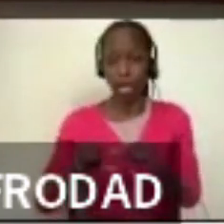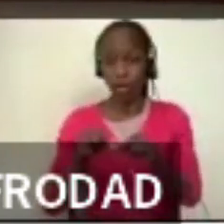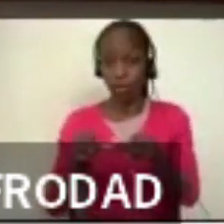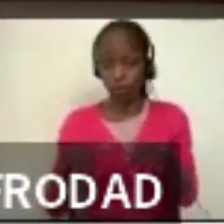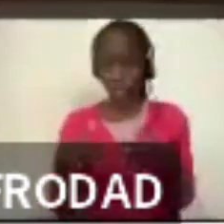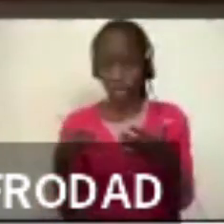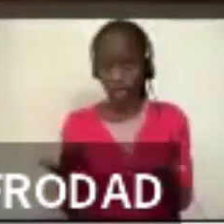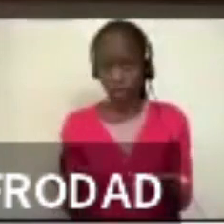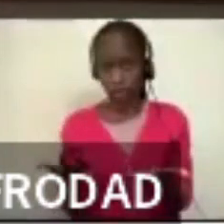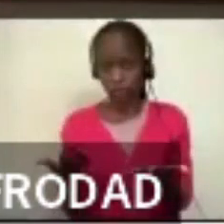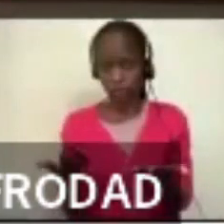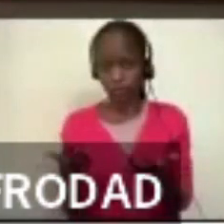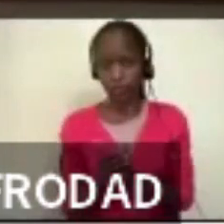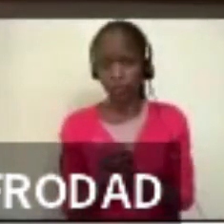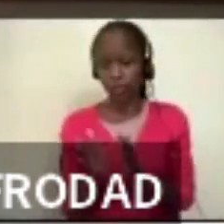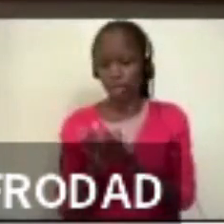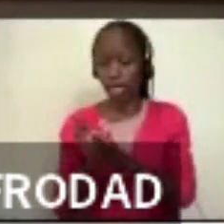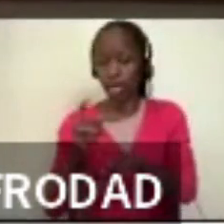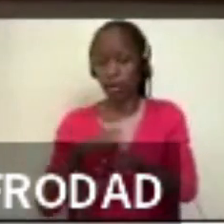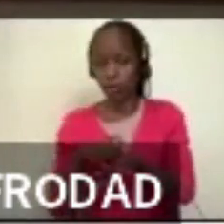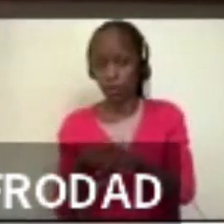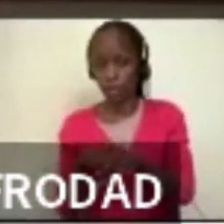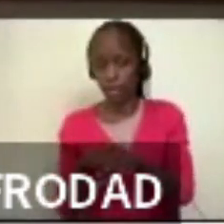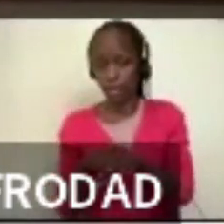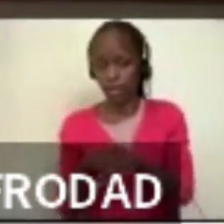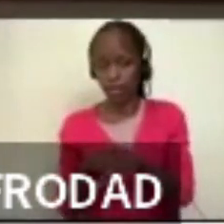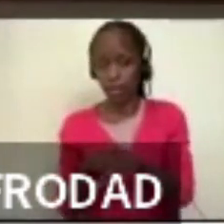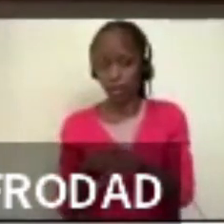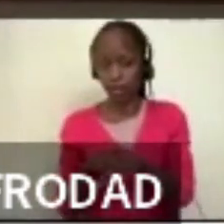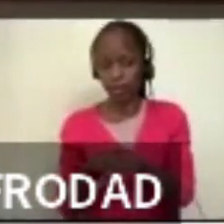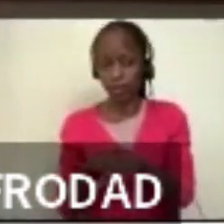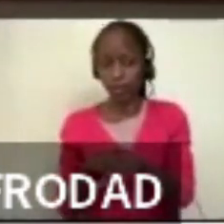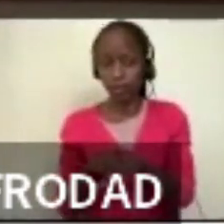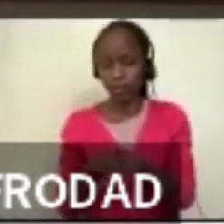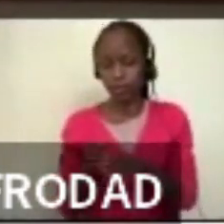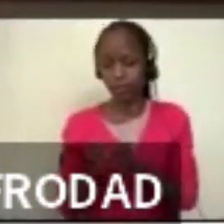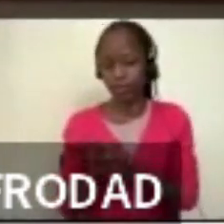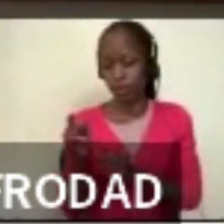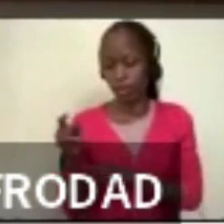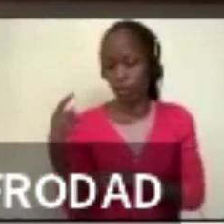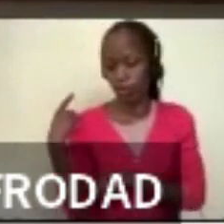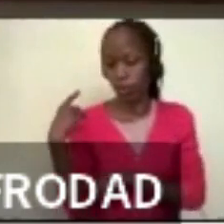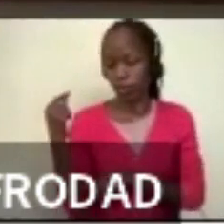enquête. C'est sur les Pandora Papers, ou ce que nous on appelle FinCEN Files.